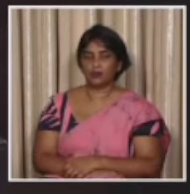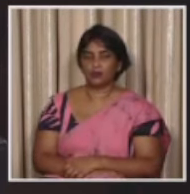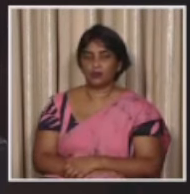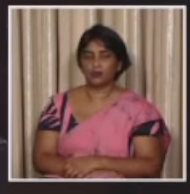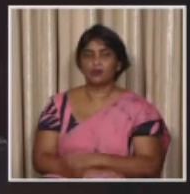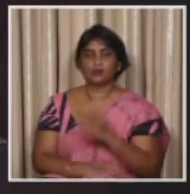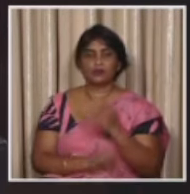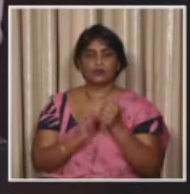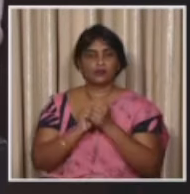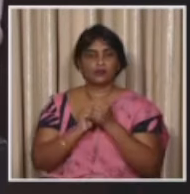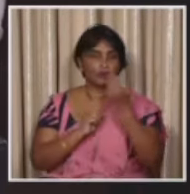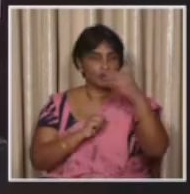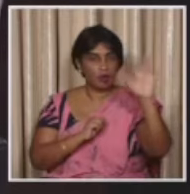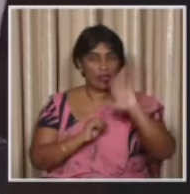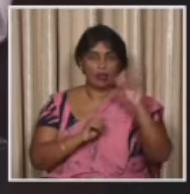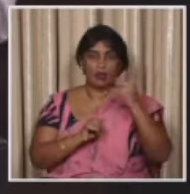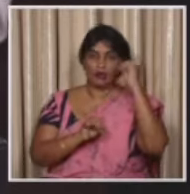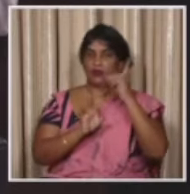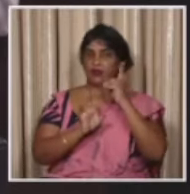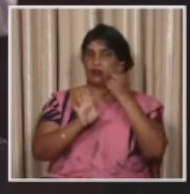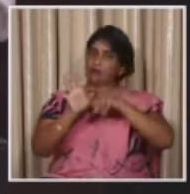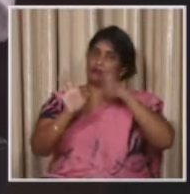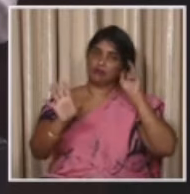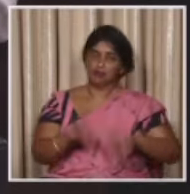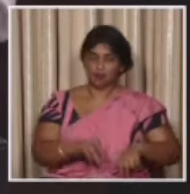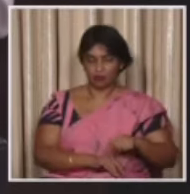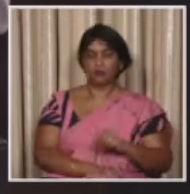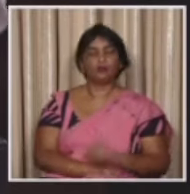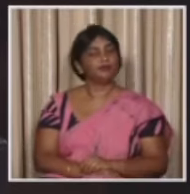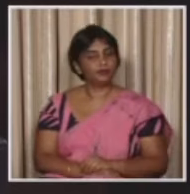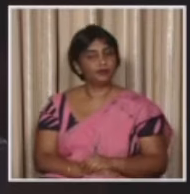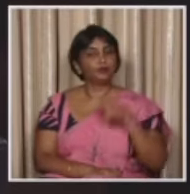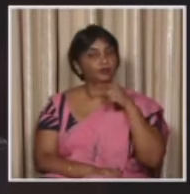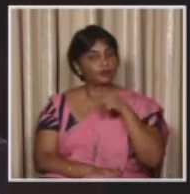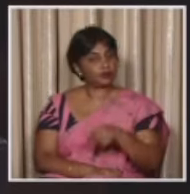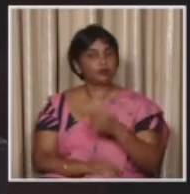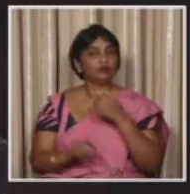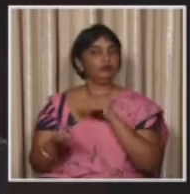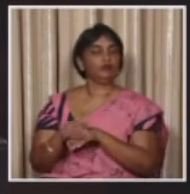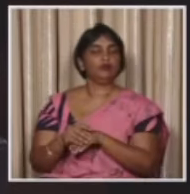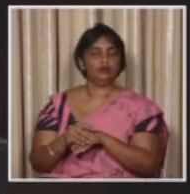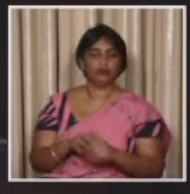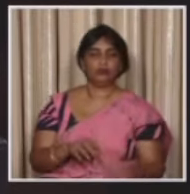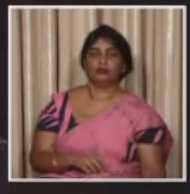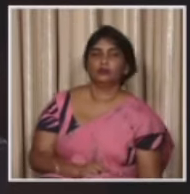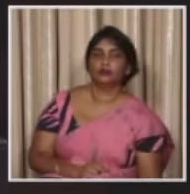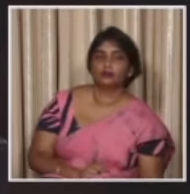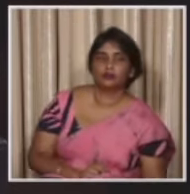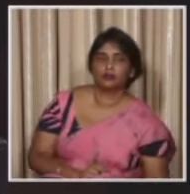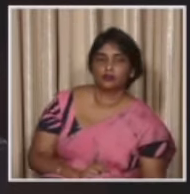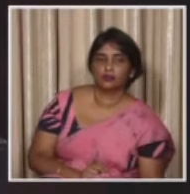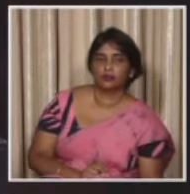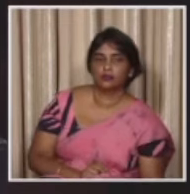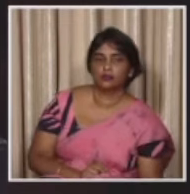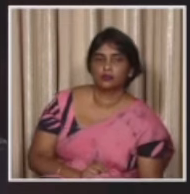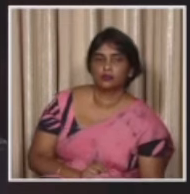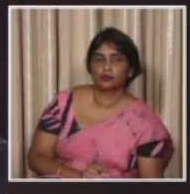එයා ඉවත් කරන්නට ඉස්සෙල්ලා එයා ඉල්ලාස්සුනා. ඒක වෙනම කතන්දරයක්. දැන් එයත් ඉන්නවා මේ